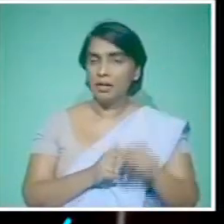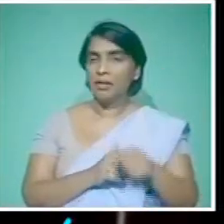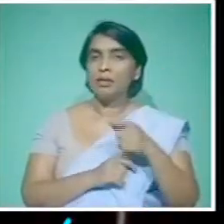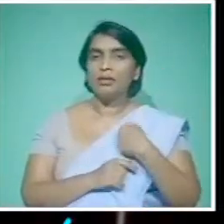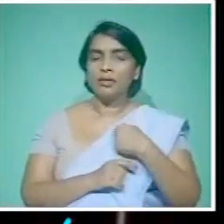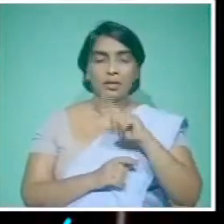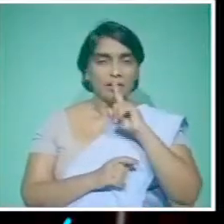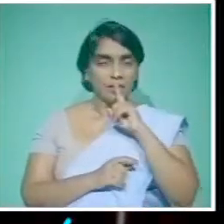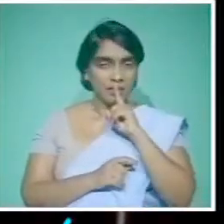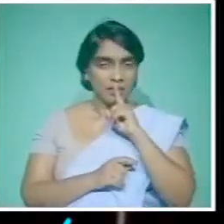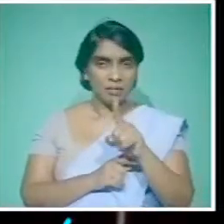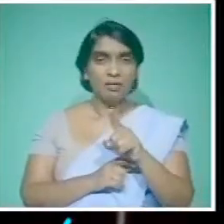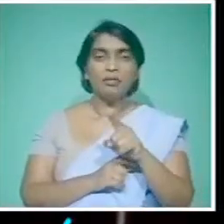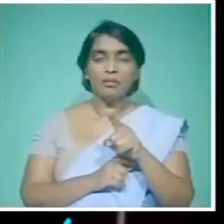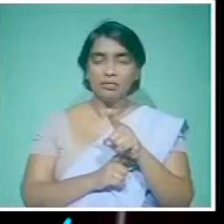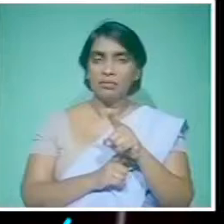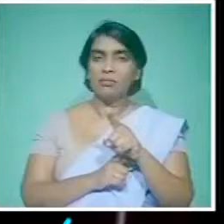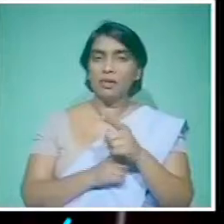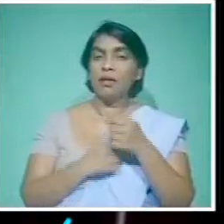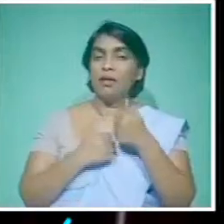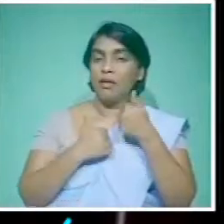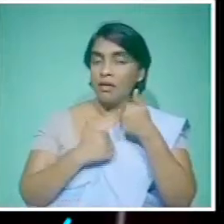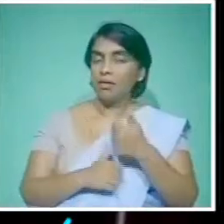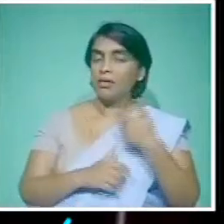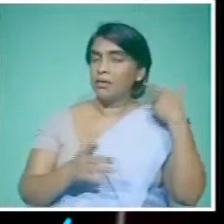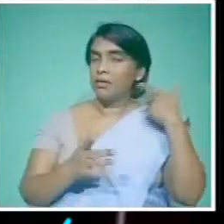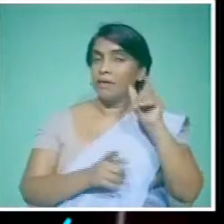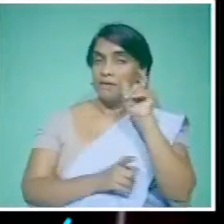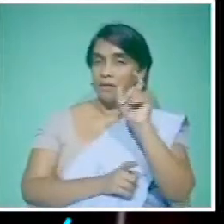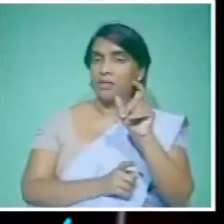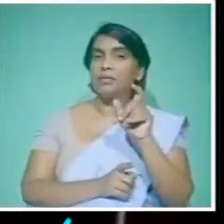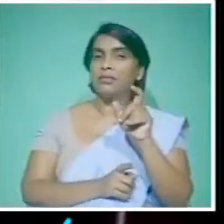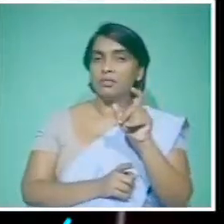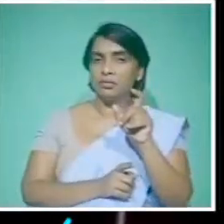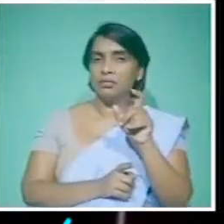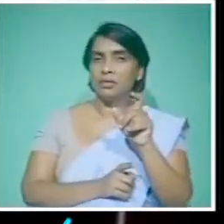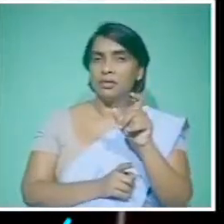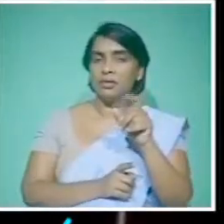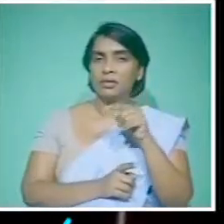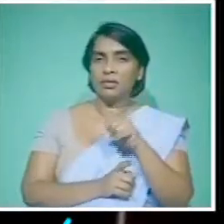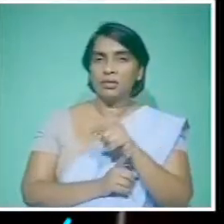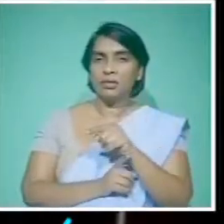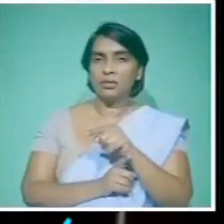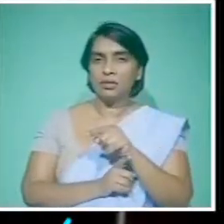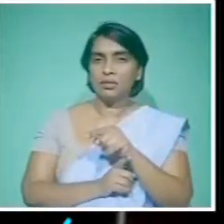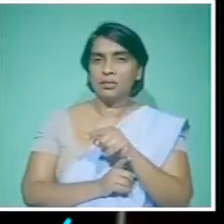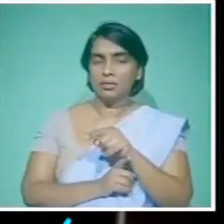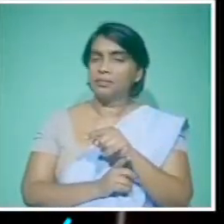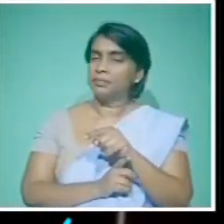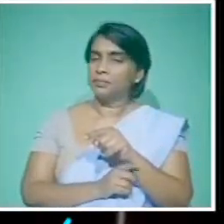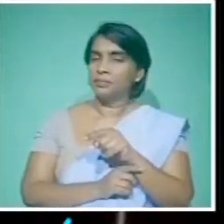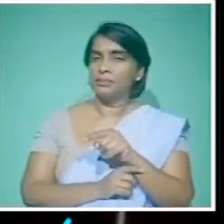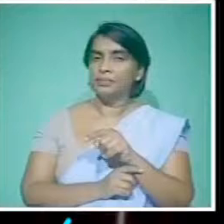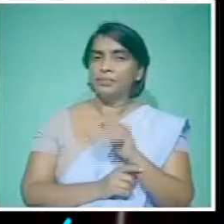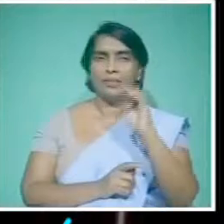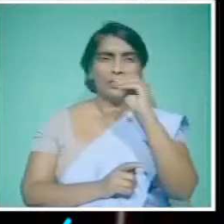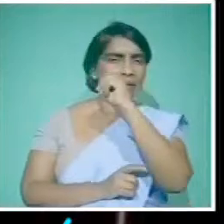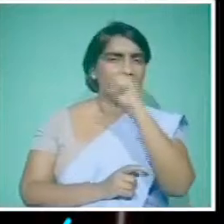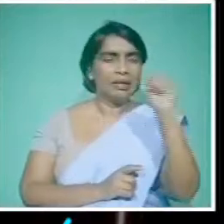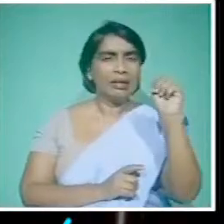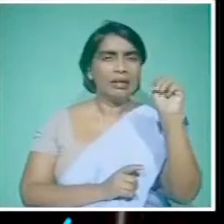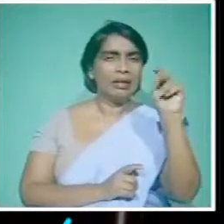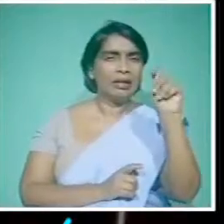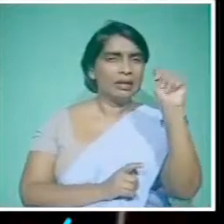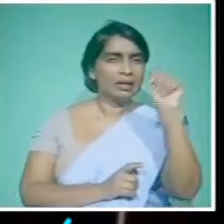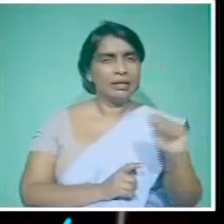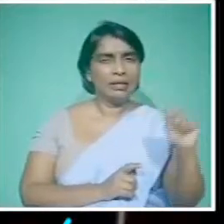mang kata karena wanam ekade hari iti aitihasi ke wacana ya trailoka vijaya patra kiena namin